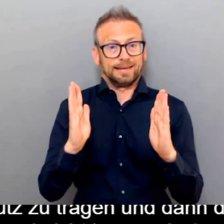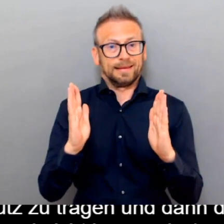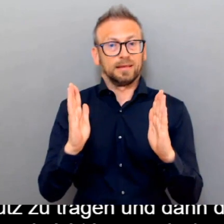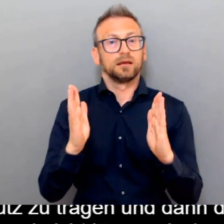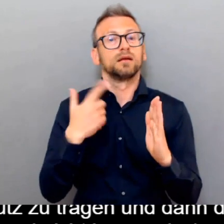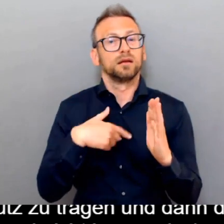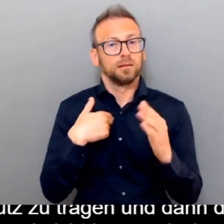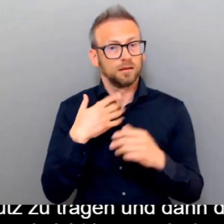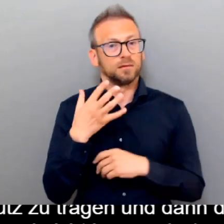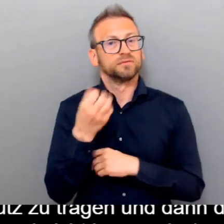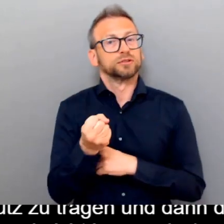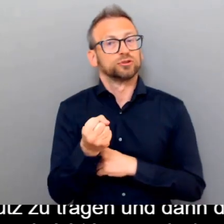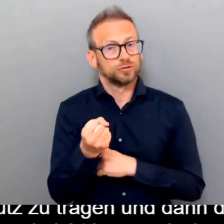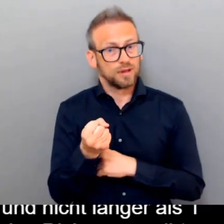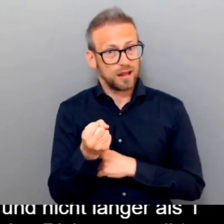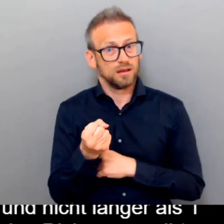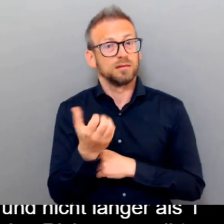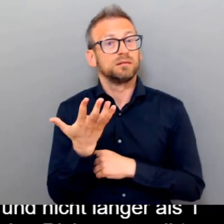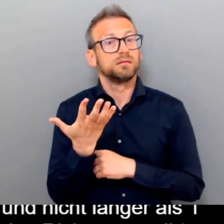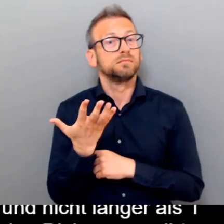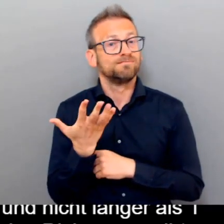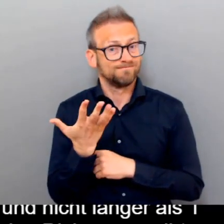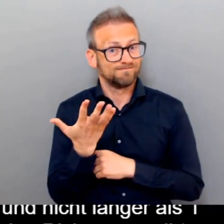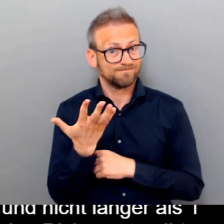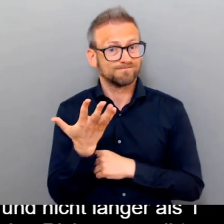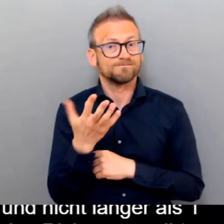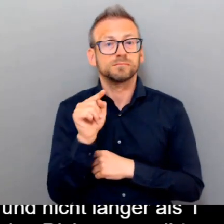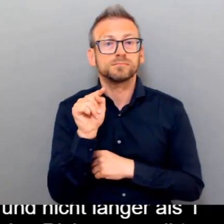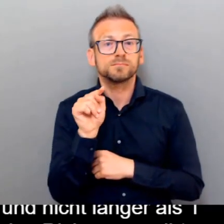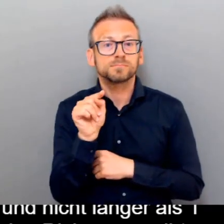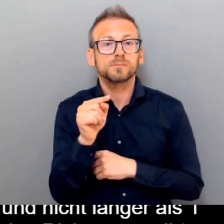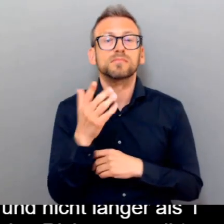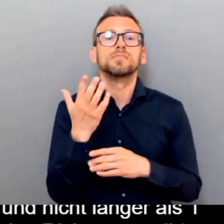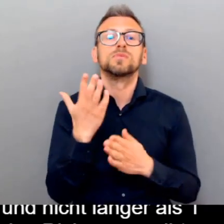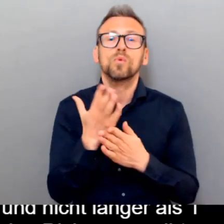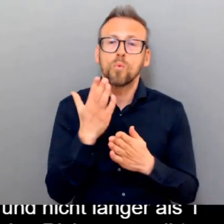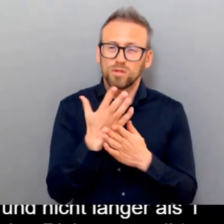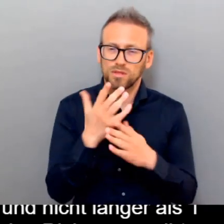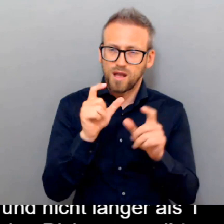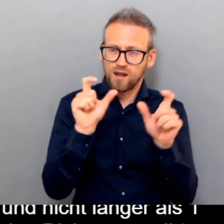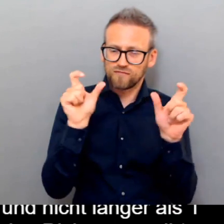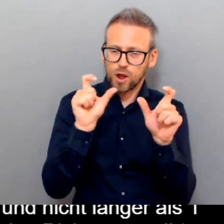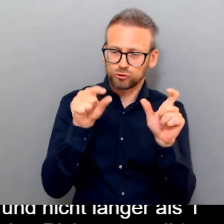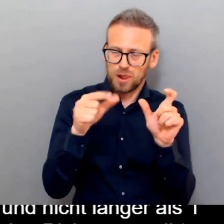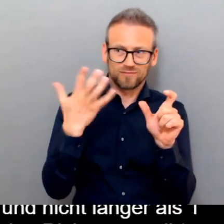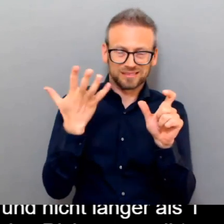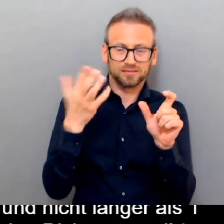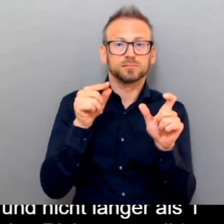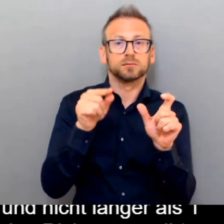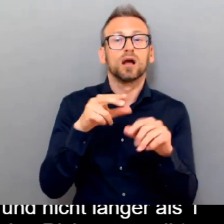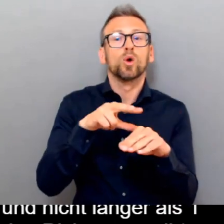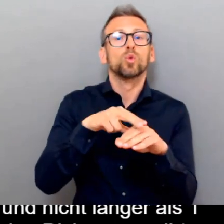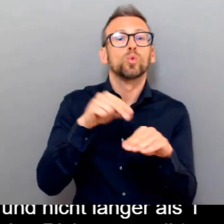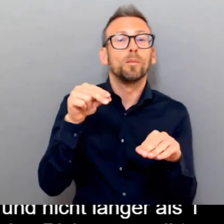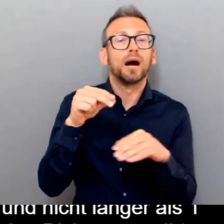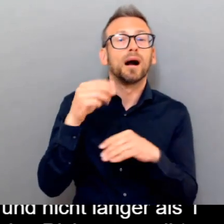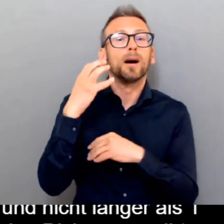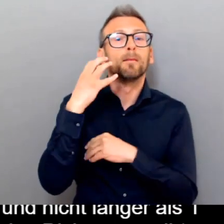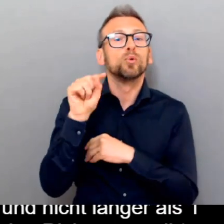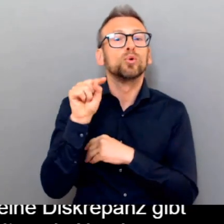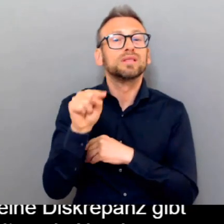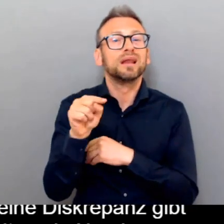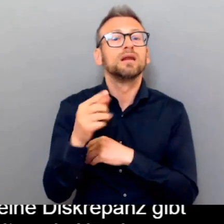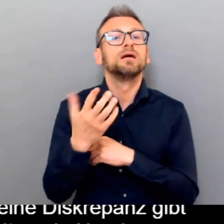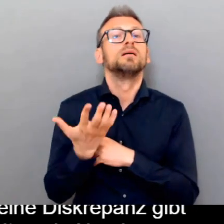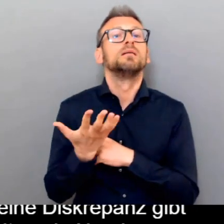Regeln ablehnt und dadurch dagegen demonstriert, dass man es nicht einhält. Uns ist völlig klar, und da gibt es überhaupt keinen Zweifel dran, der hohe Wert